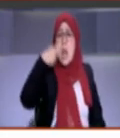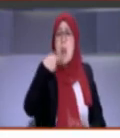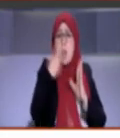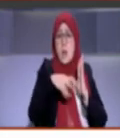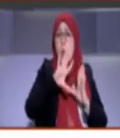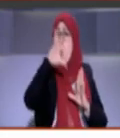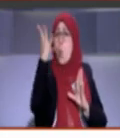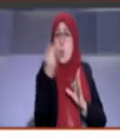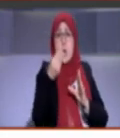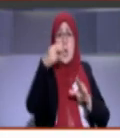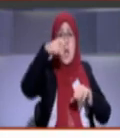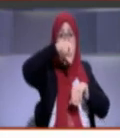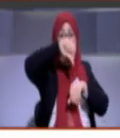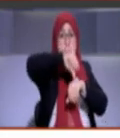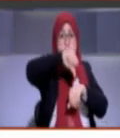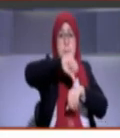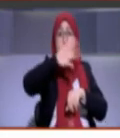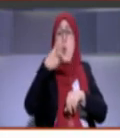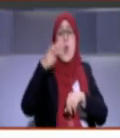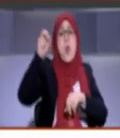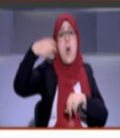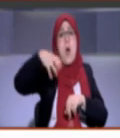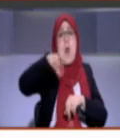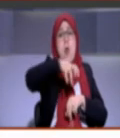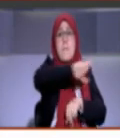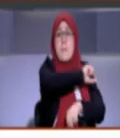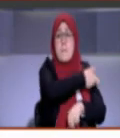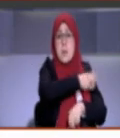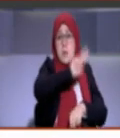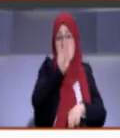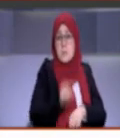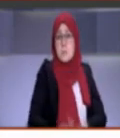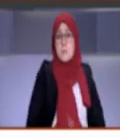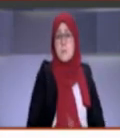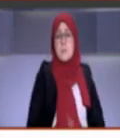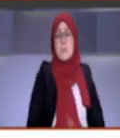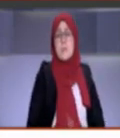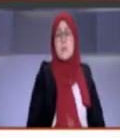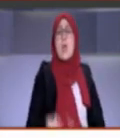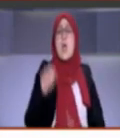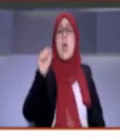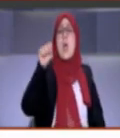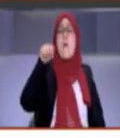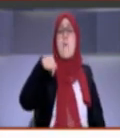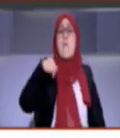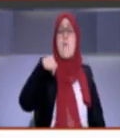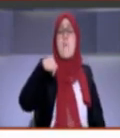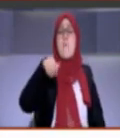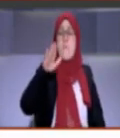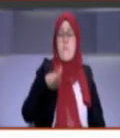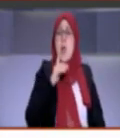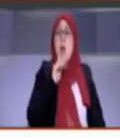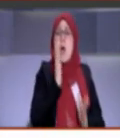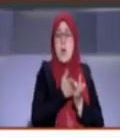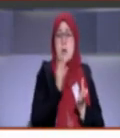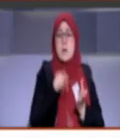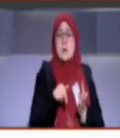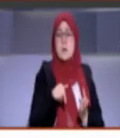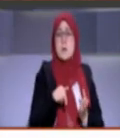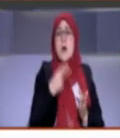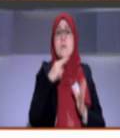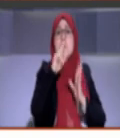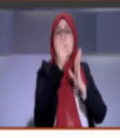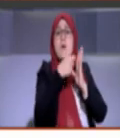كل حاله من الاقاليم على حده؟ في الحقيقه التقرير طالع من الاكاديميه الوطنيه، التقرير طالع